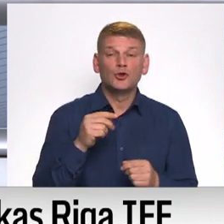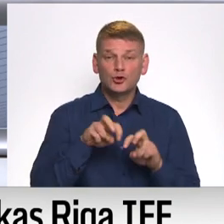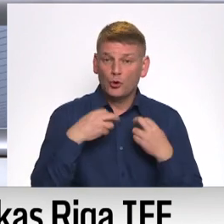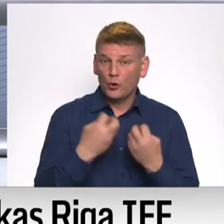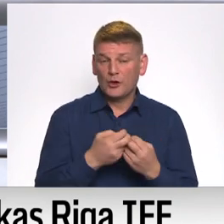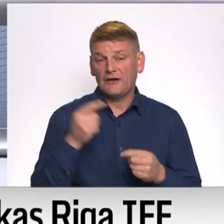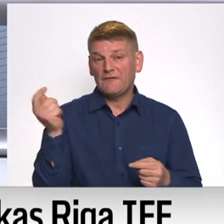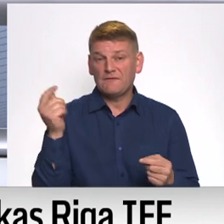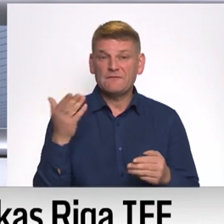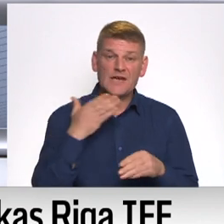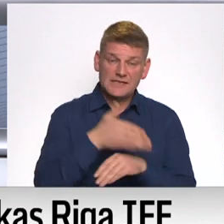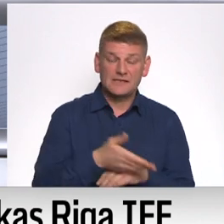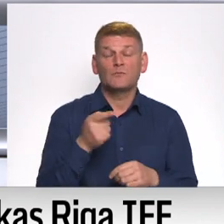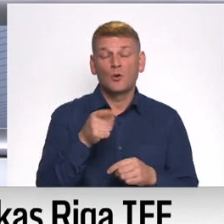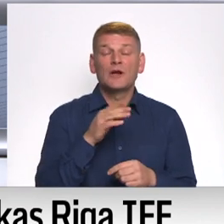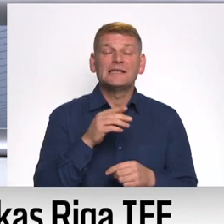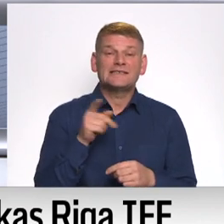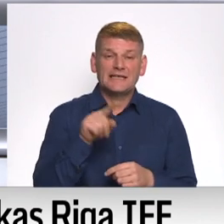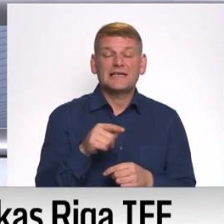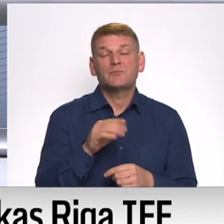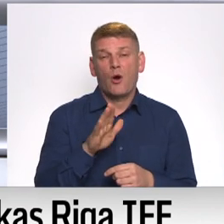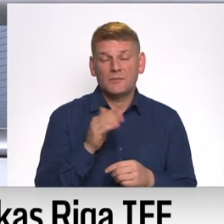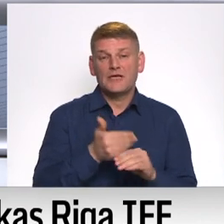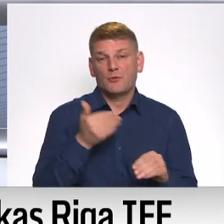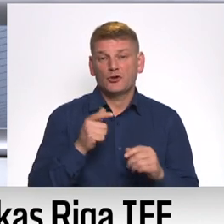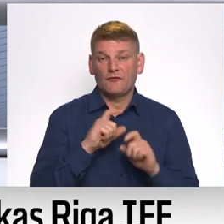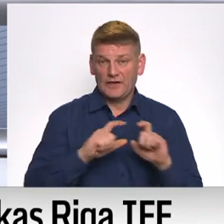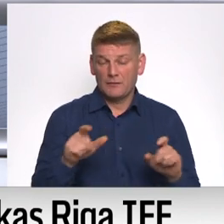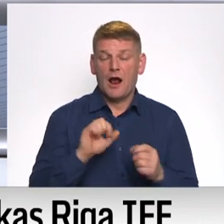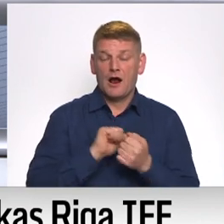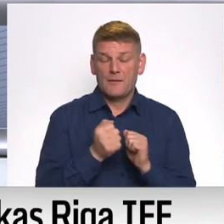iespēja redzēt arī Signes Baumanas iepriekšējo filmu Akmeņi manās kabatās.